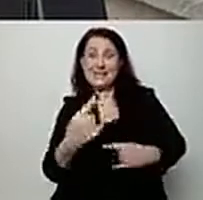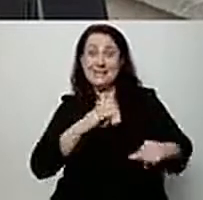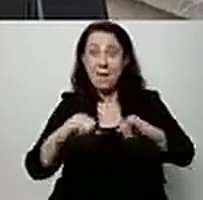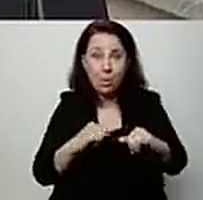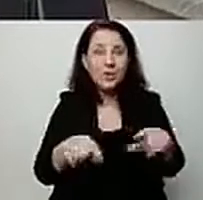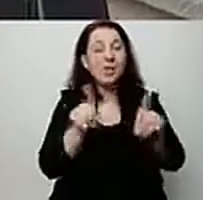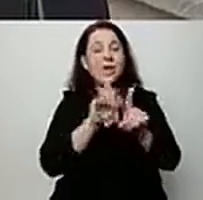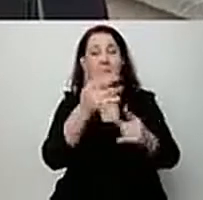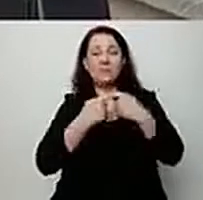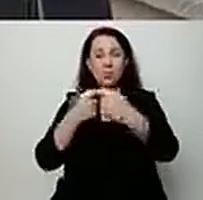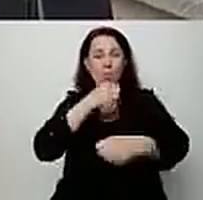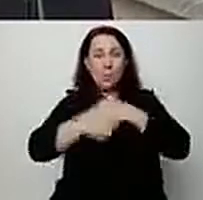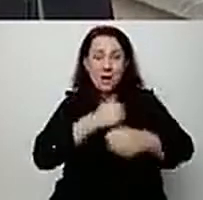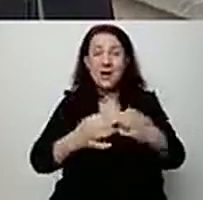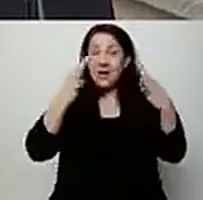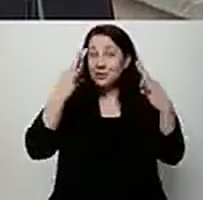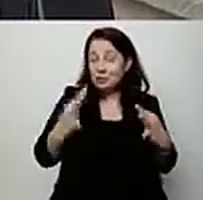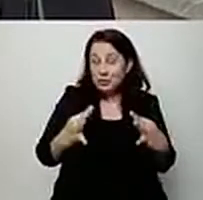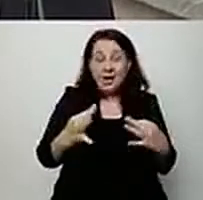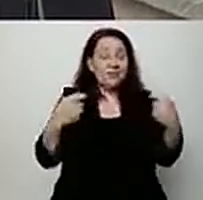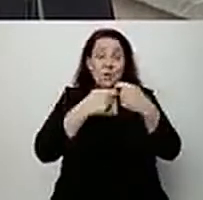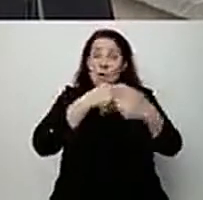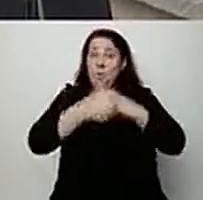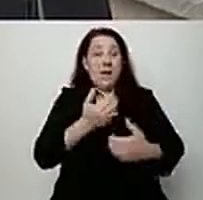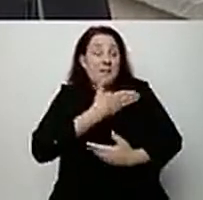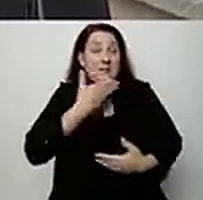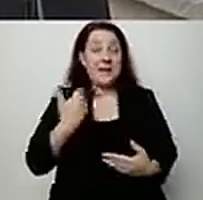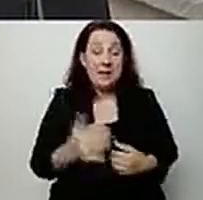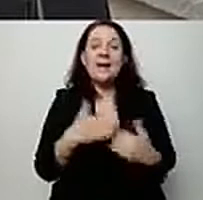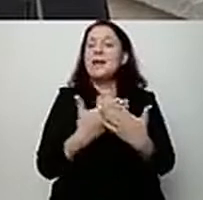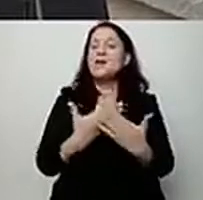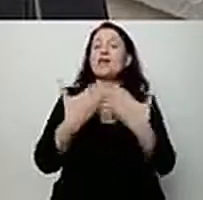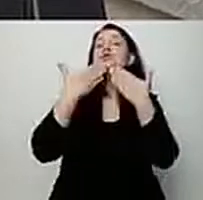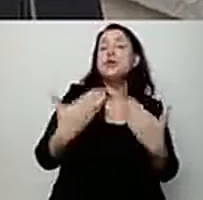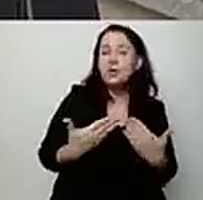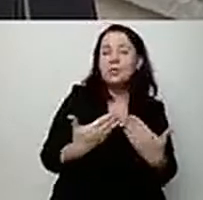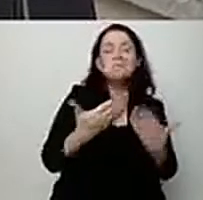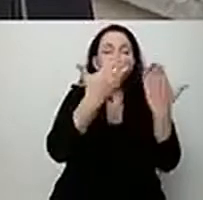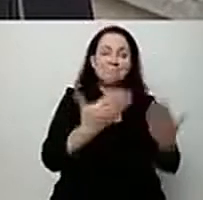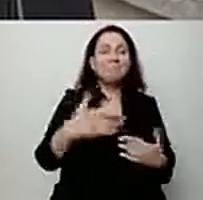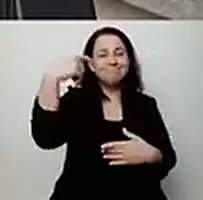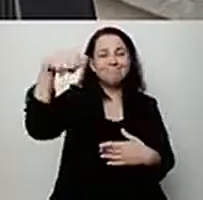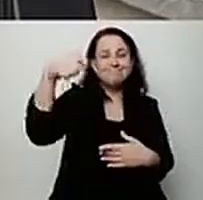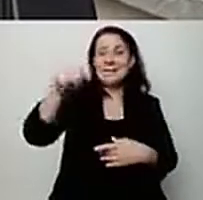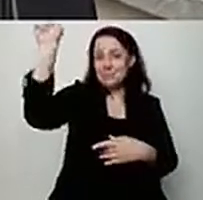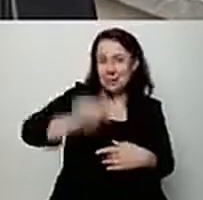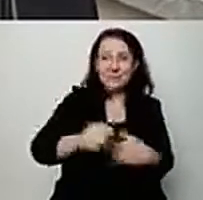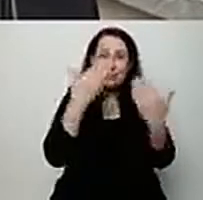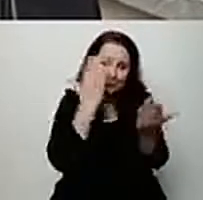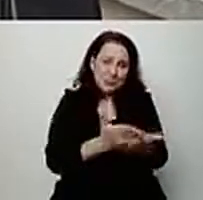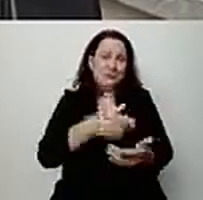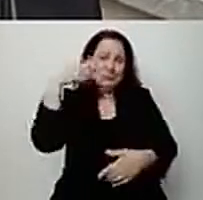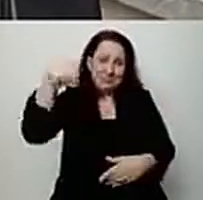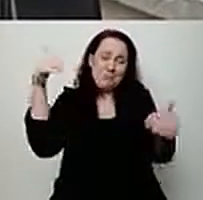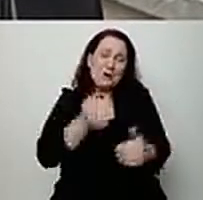towarzyszył prezydent Jeleniej Góry Jerzy Łużniak. Także dziękuję za to, że przyjechał pan prezydent. I panie prezydencie, jeżeli mógłby pan